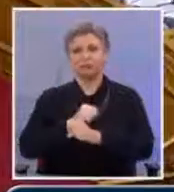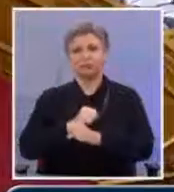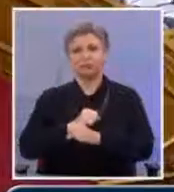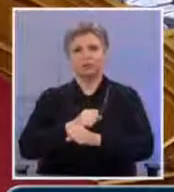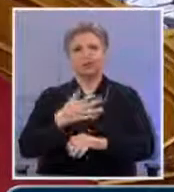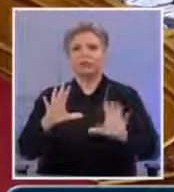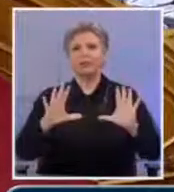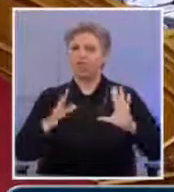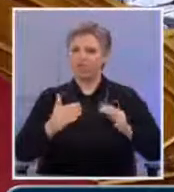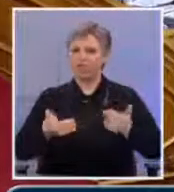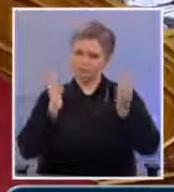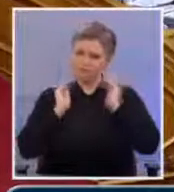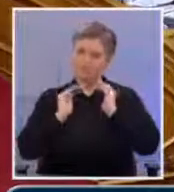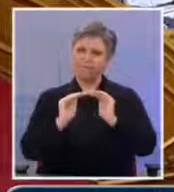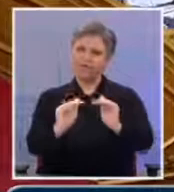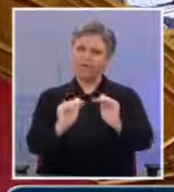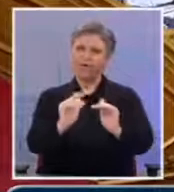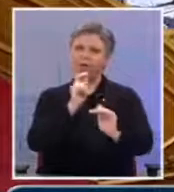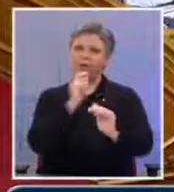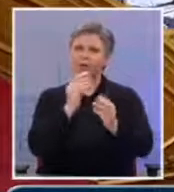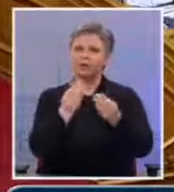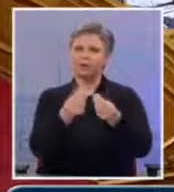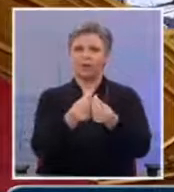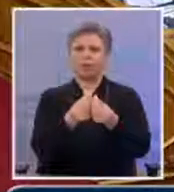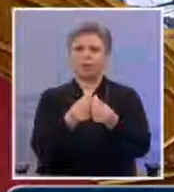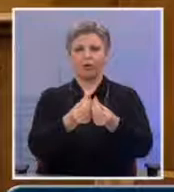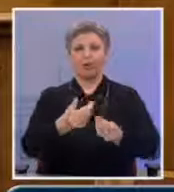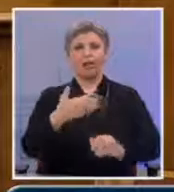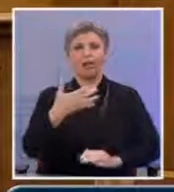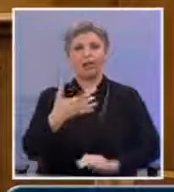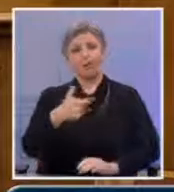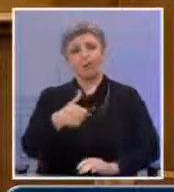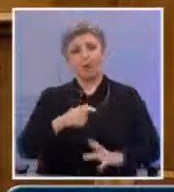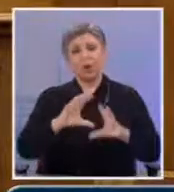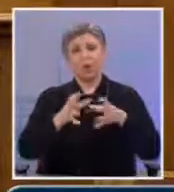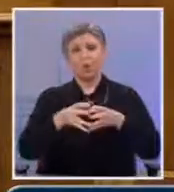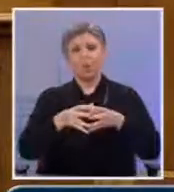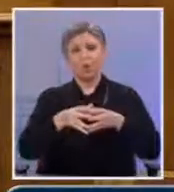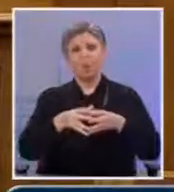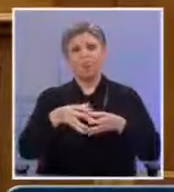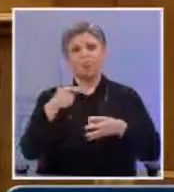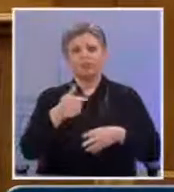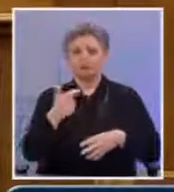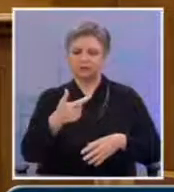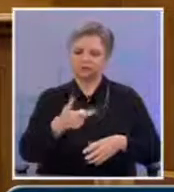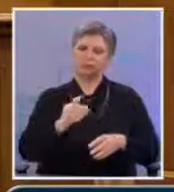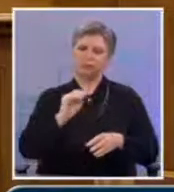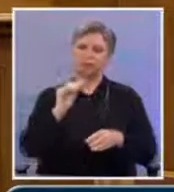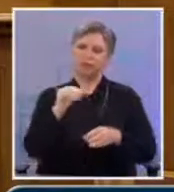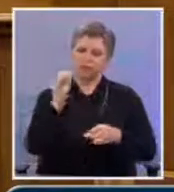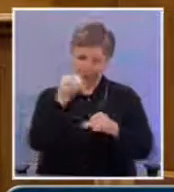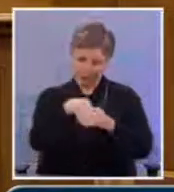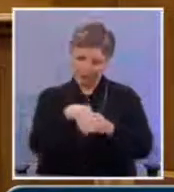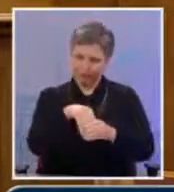των ίδιων πολιτικών. Η δημοκρατική αριστερά καταψηφίζει τον προϋπολογισμό.